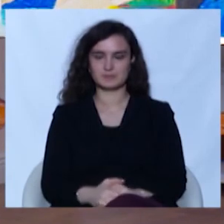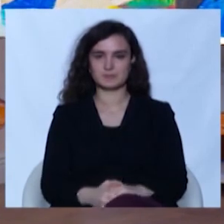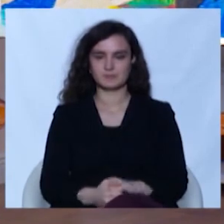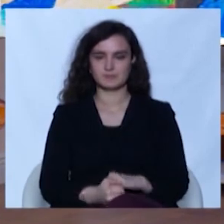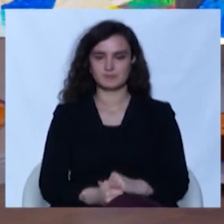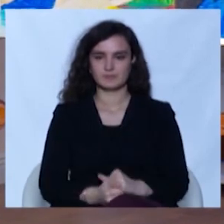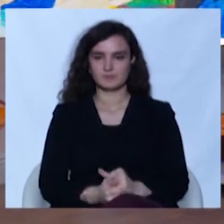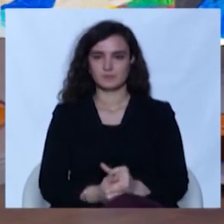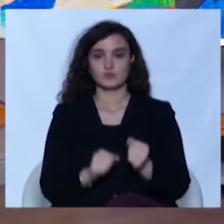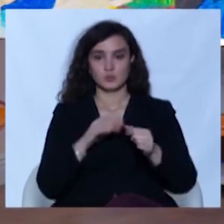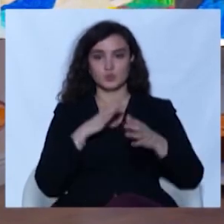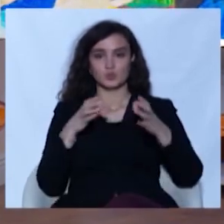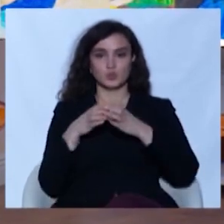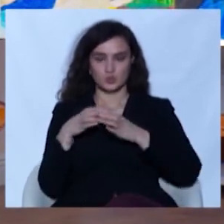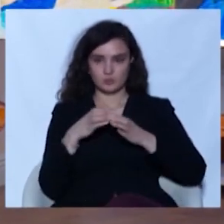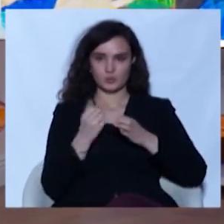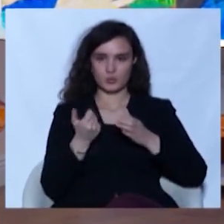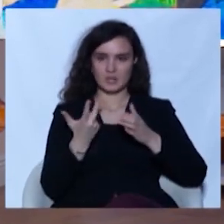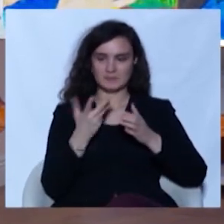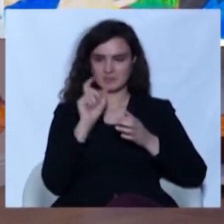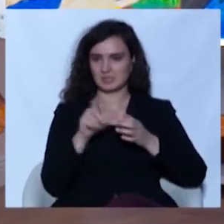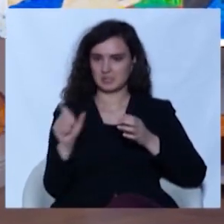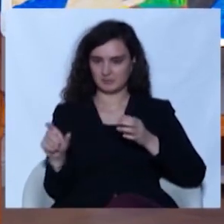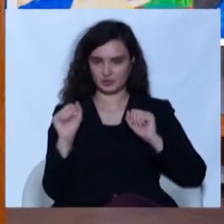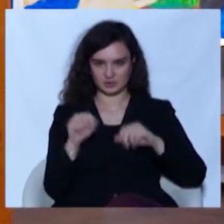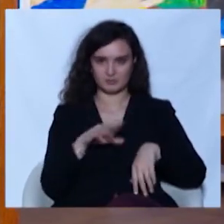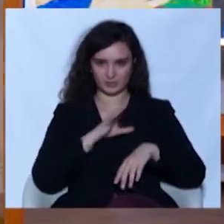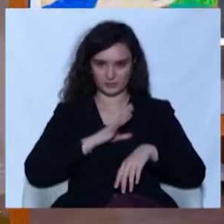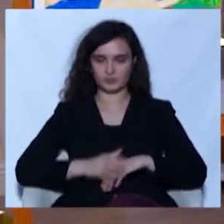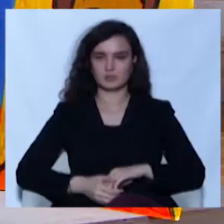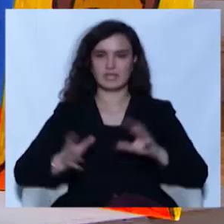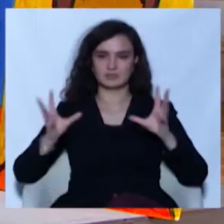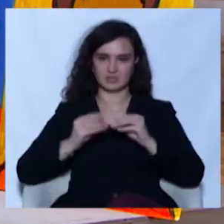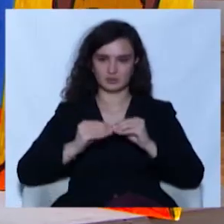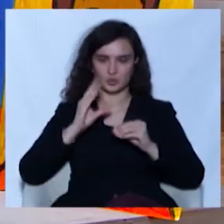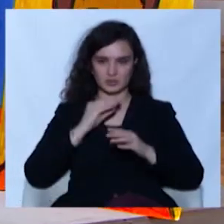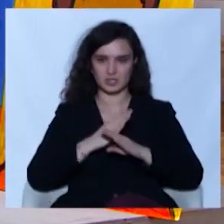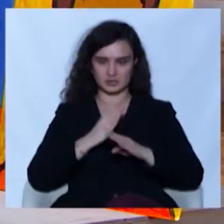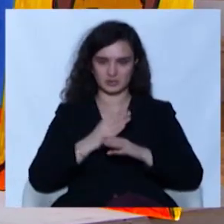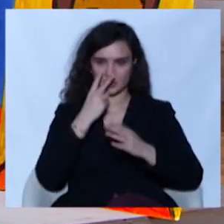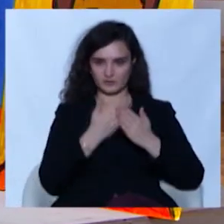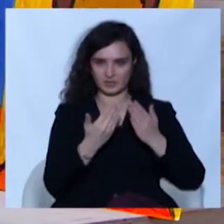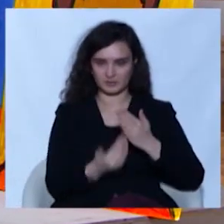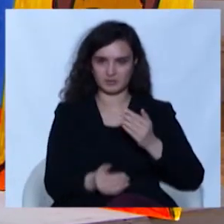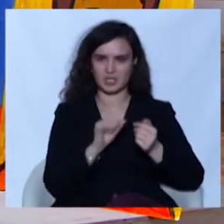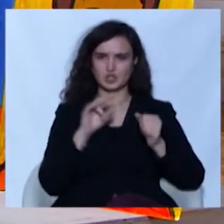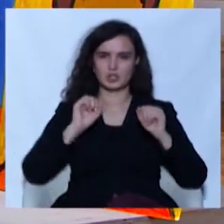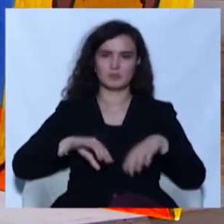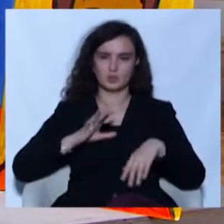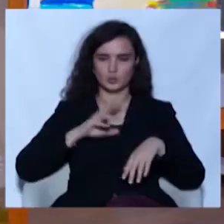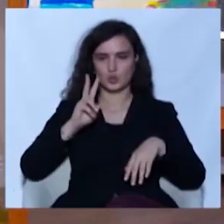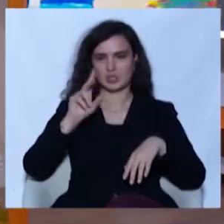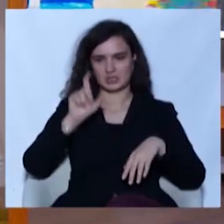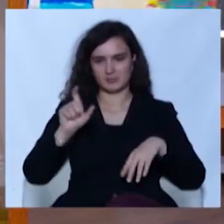Შეიძლება კიდე იყოს ჯგუფური, ხო, პორტრეტი რამდენიმე ადამიანი ერთად როცა არის წარმოდგენილი. Ან შეიძლება იყოს